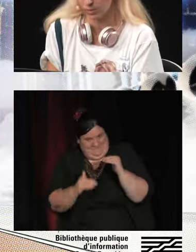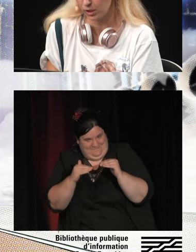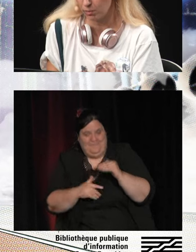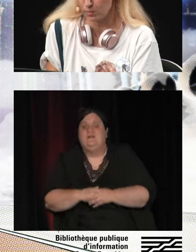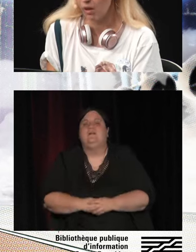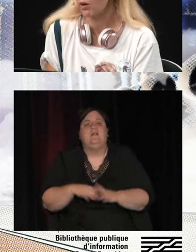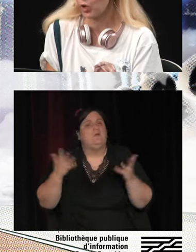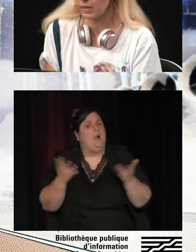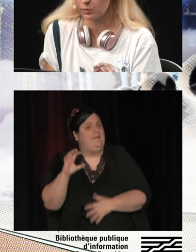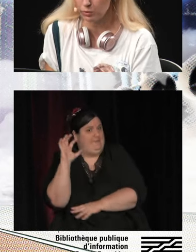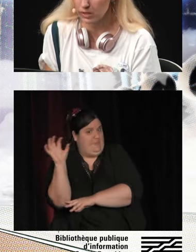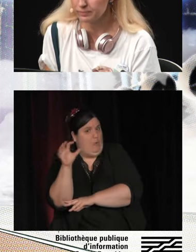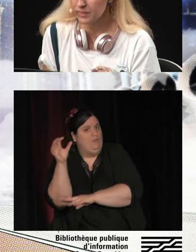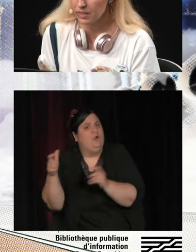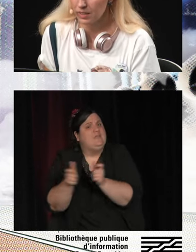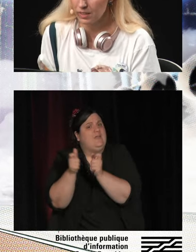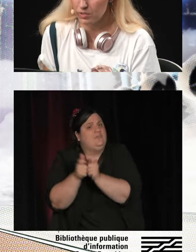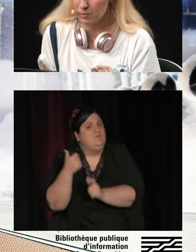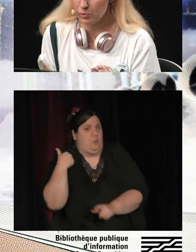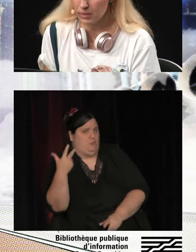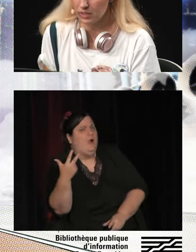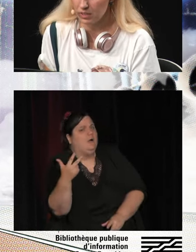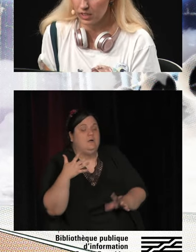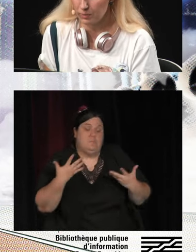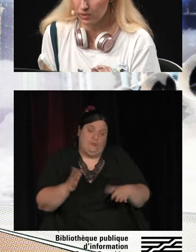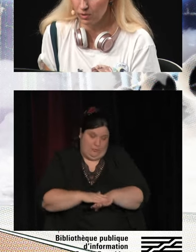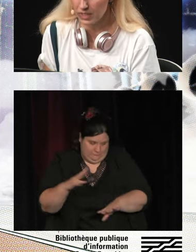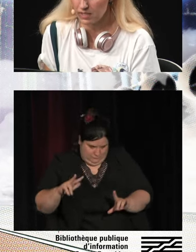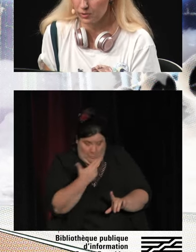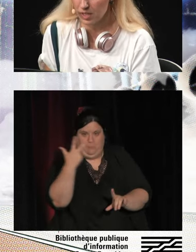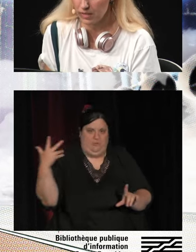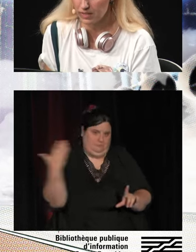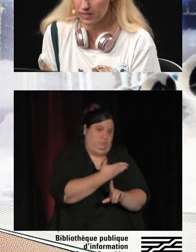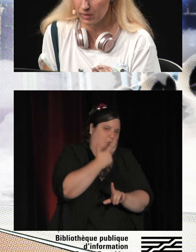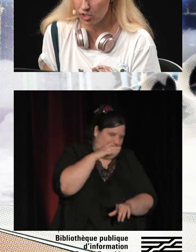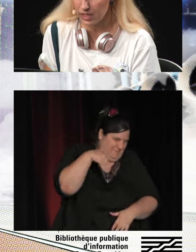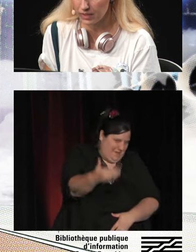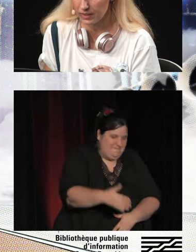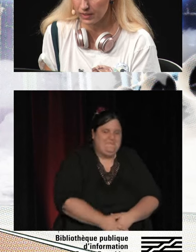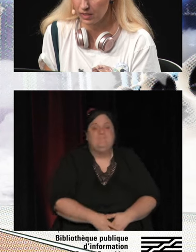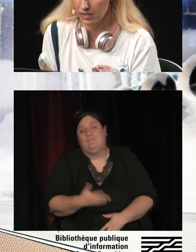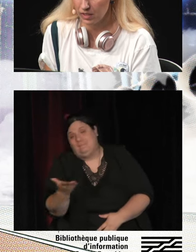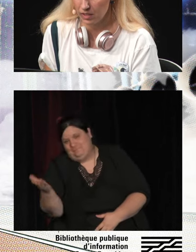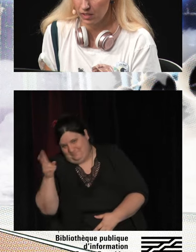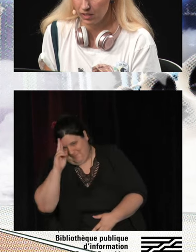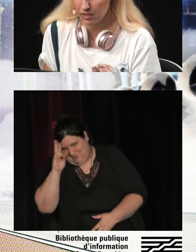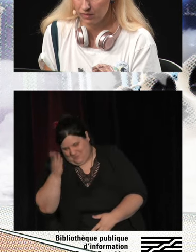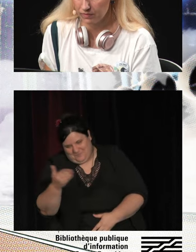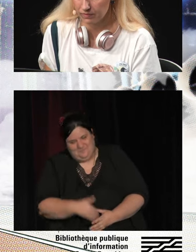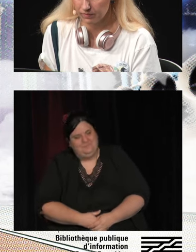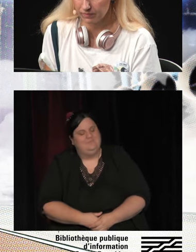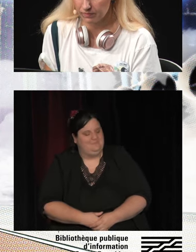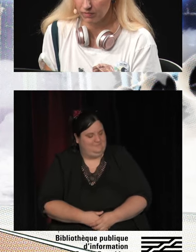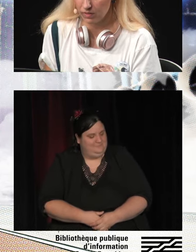probablement... Ouais, on en reparlera une autre fois. Hein. Vous avez l'habitude maintenant. Hop, on casse les deux là-bas, ça c'est magique.